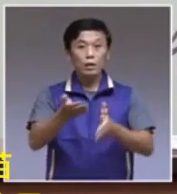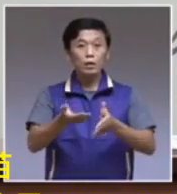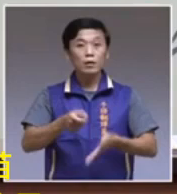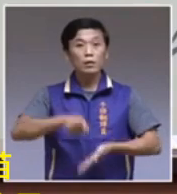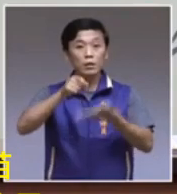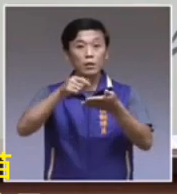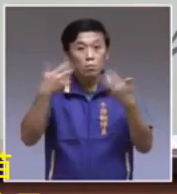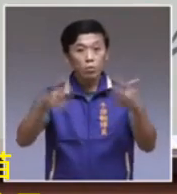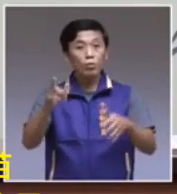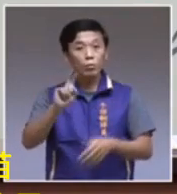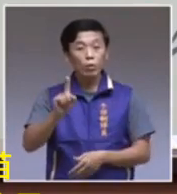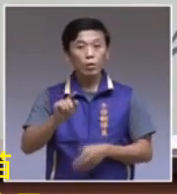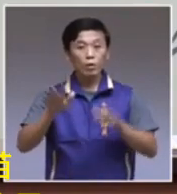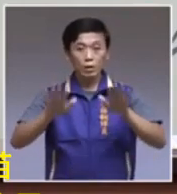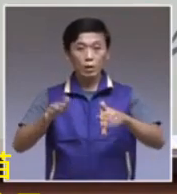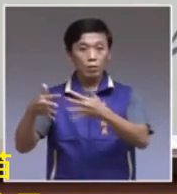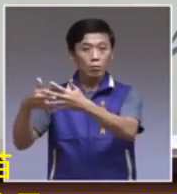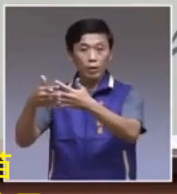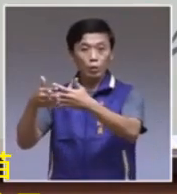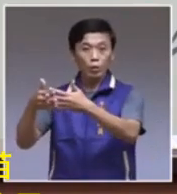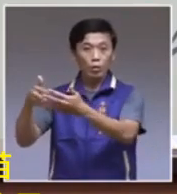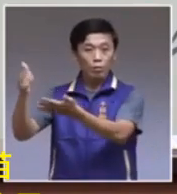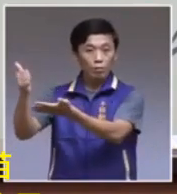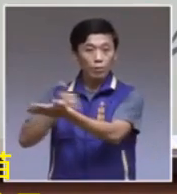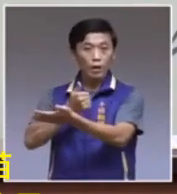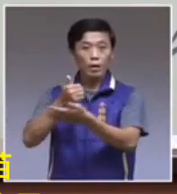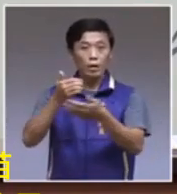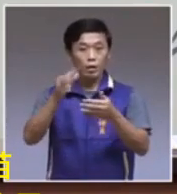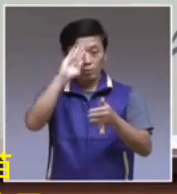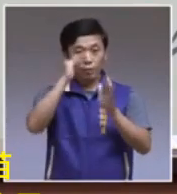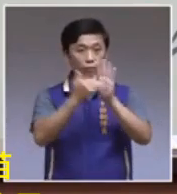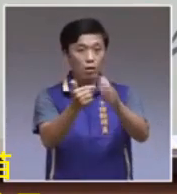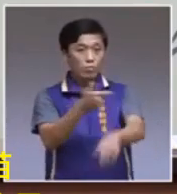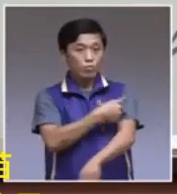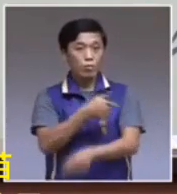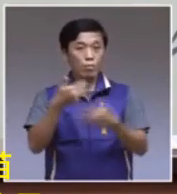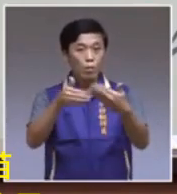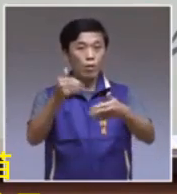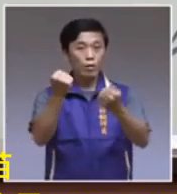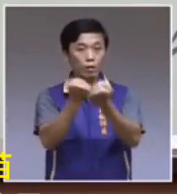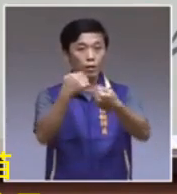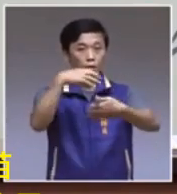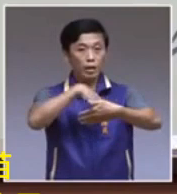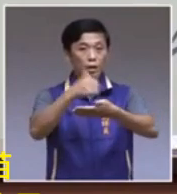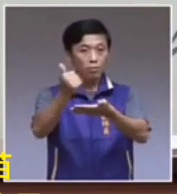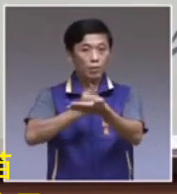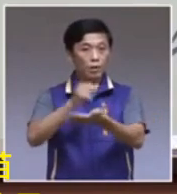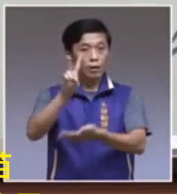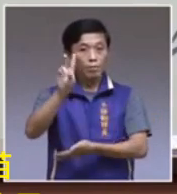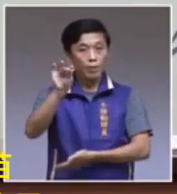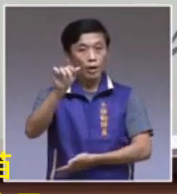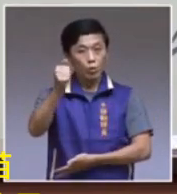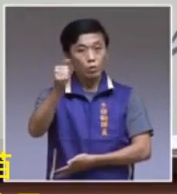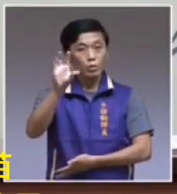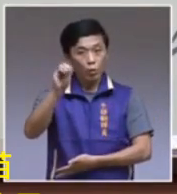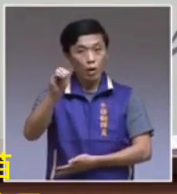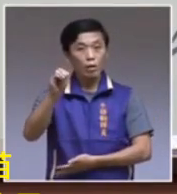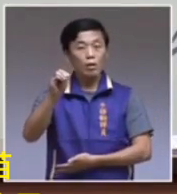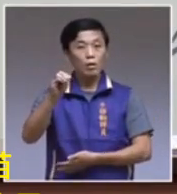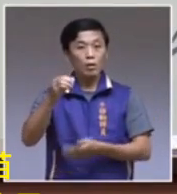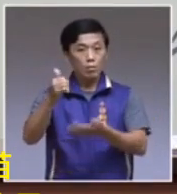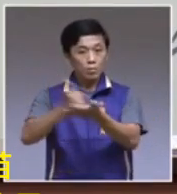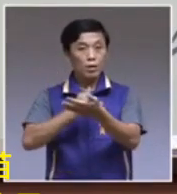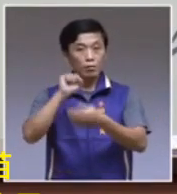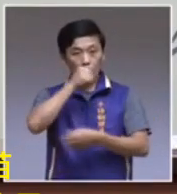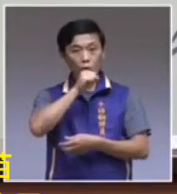今天美国莫德纳250万剂的疫苗已经来到台湾，那我们当然非常感